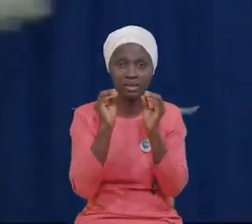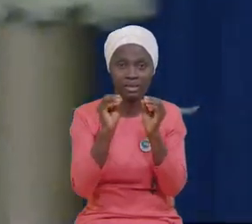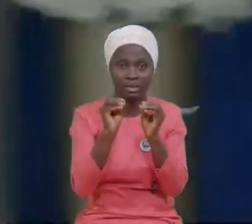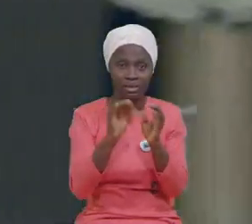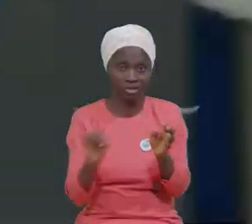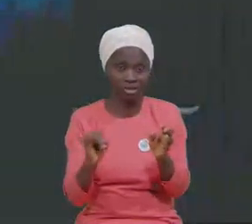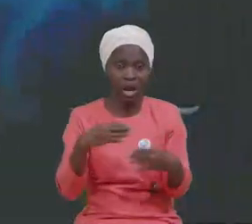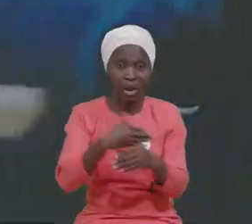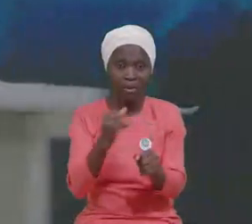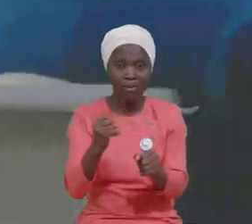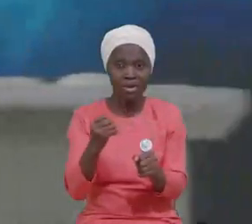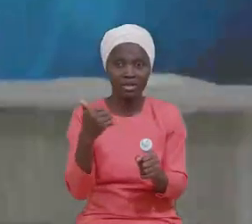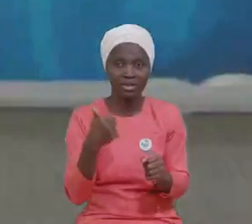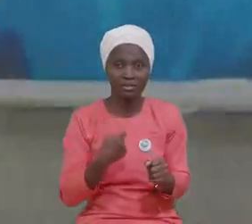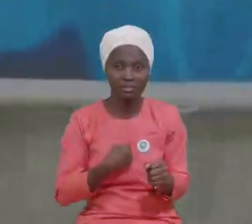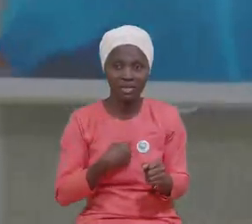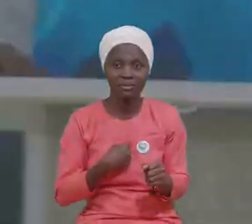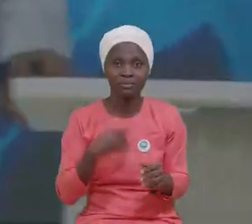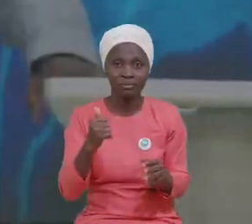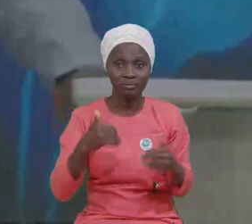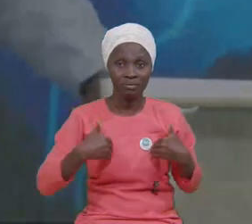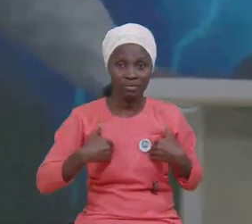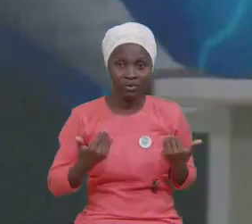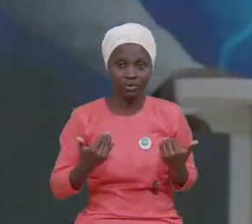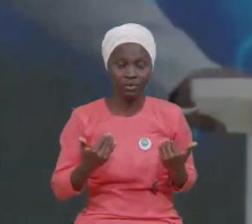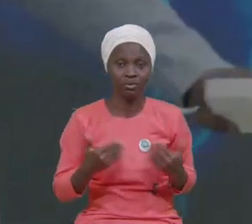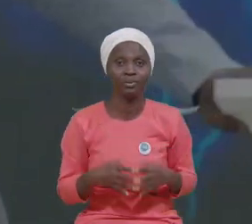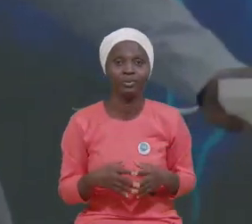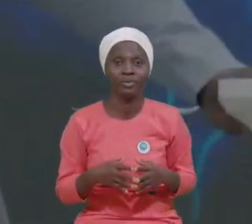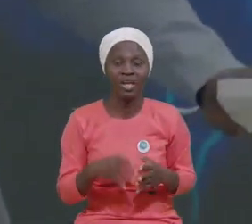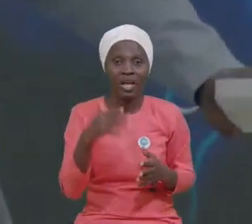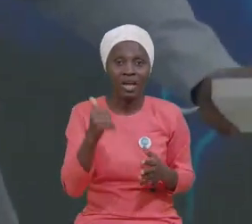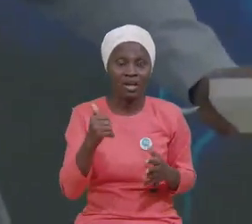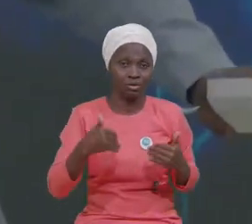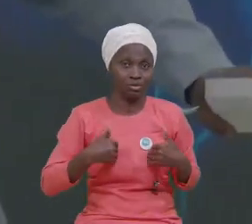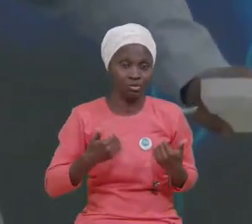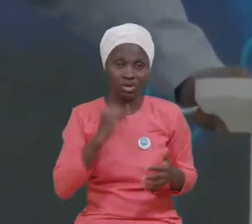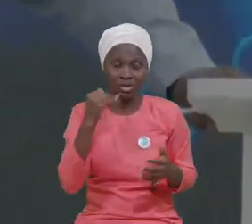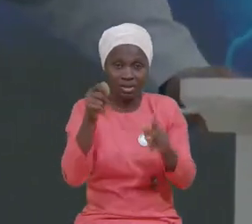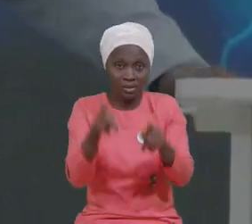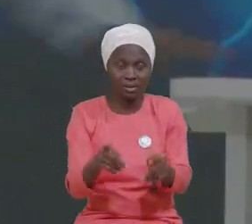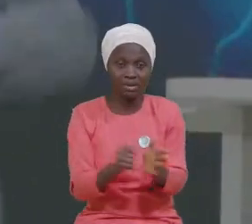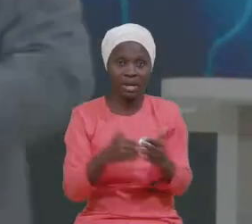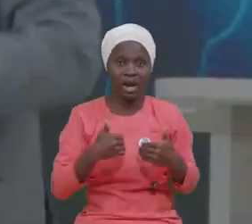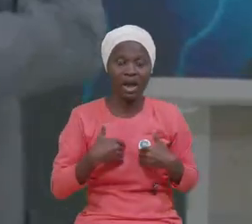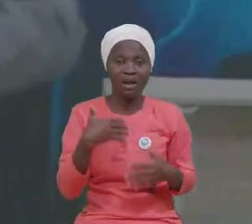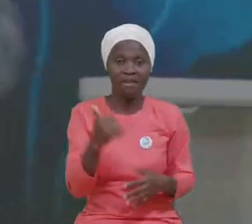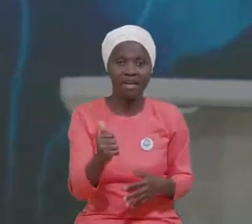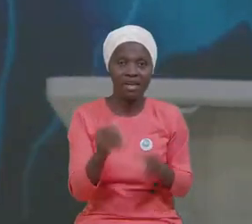Et l'enseignement m'a fait de moi un apprenant. Un jeune est celui qui a un